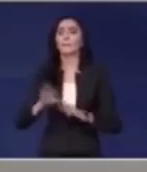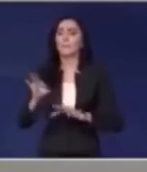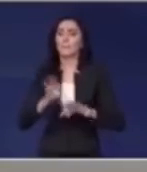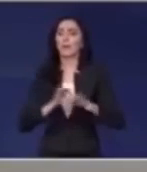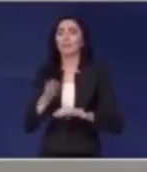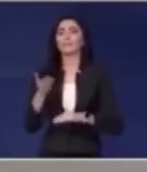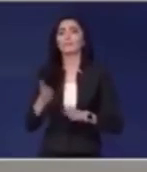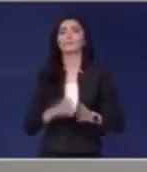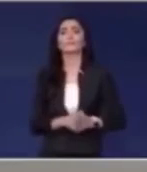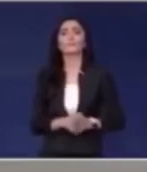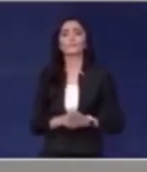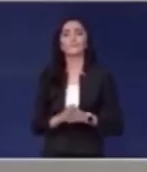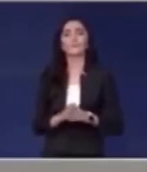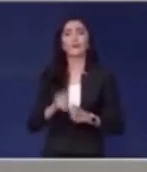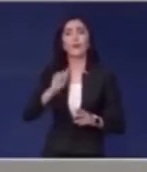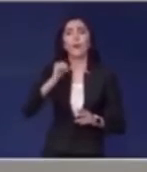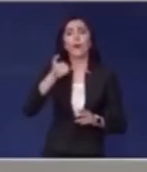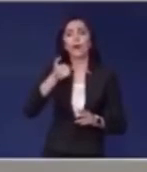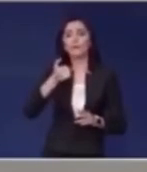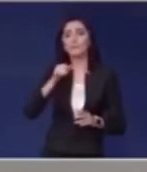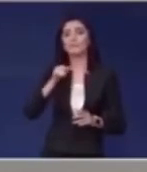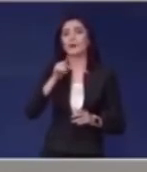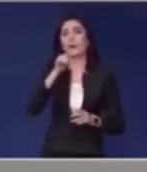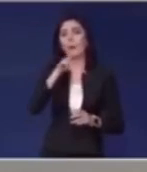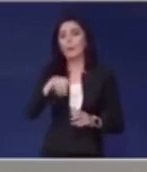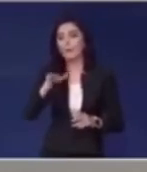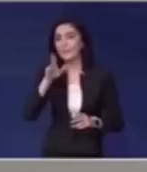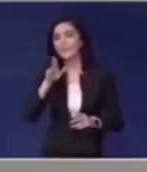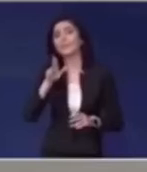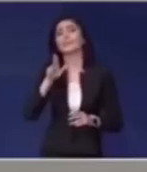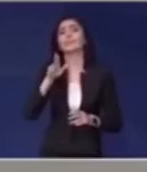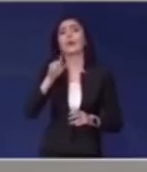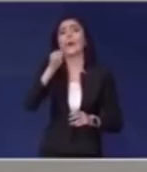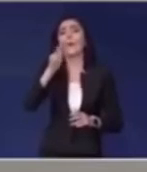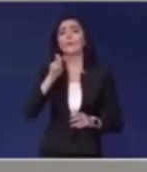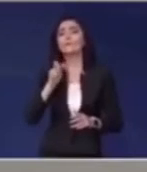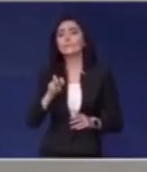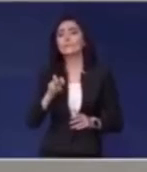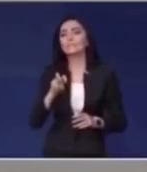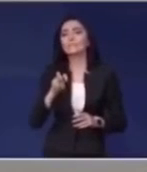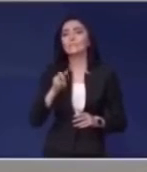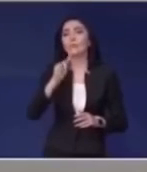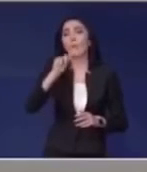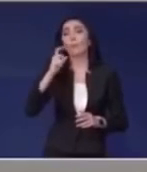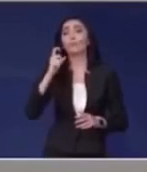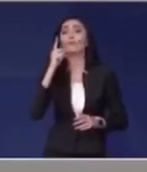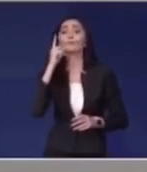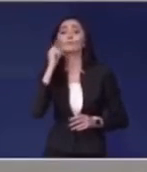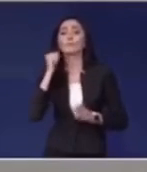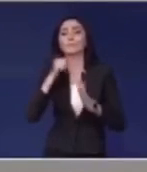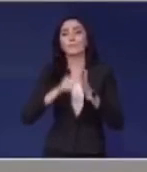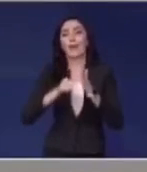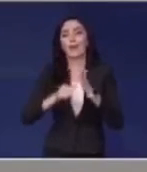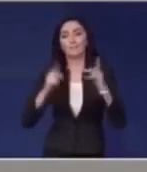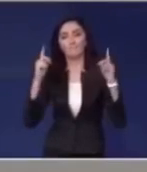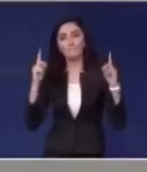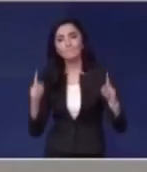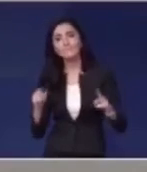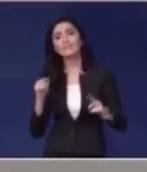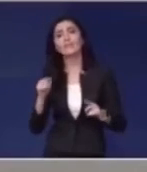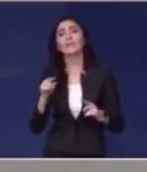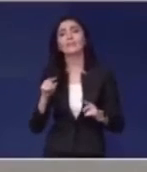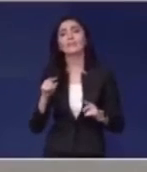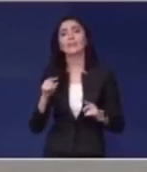planlıyoruz 16 17 18 19 Mayıs tarihlerinde